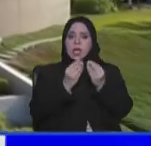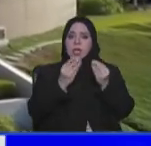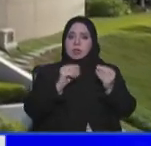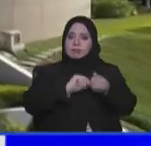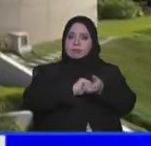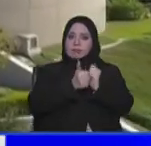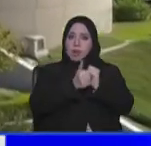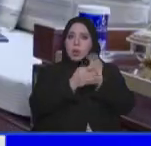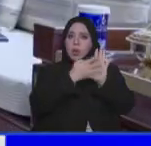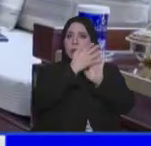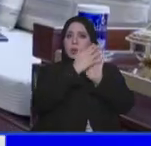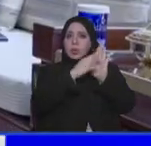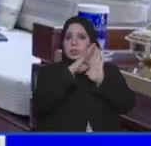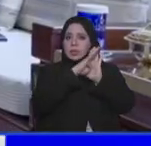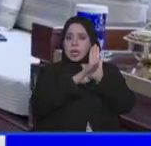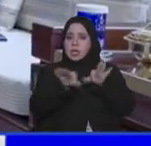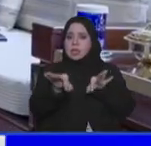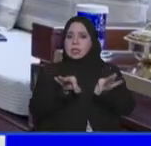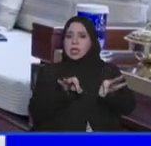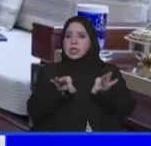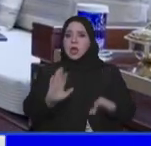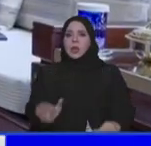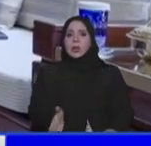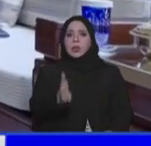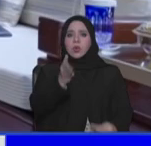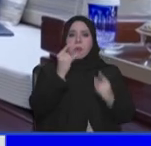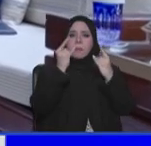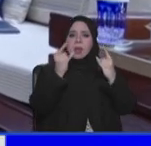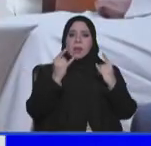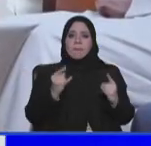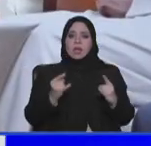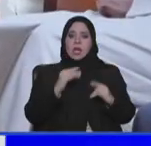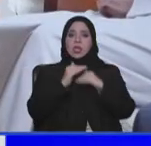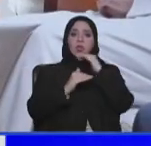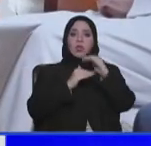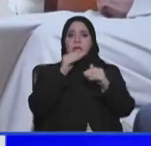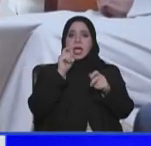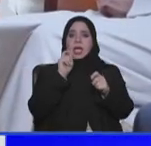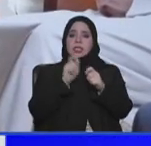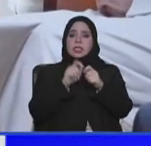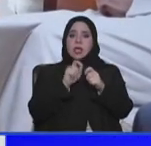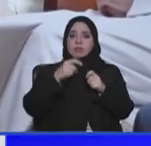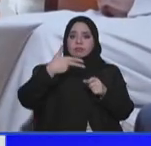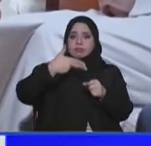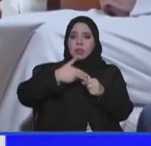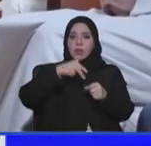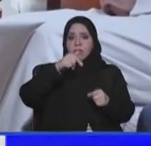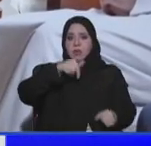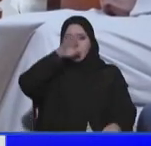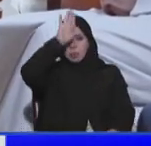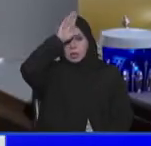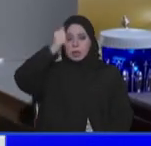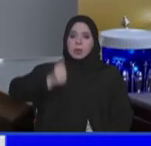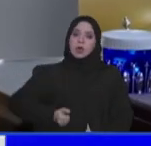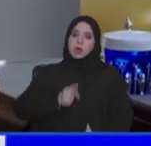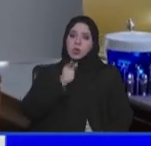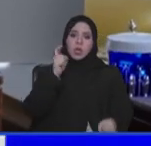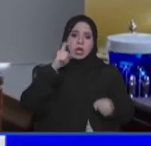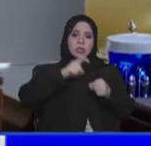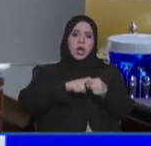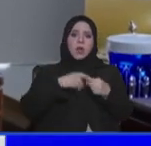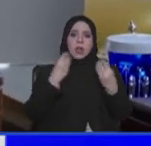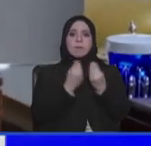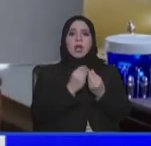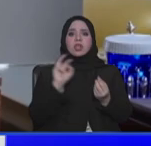الاستراتيجيه التي تسهم في رفع الكفاءه الانتاجيه وتطوير الصناعات النفطيه في مملكه البحرين وذلك عبر التعاون